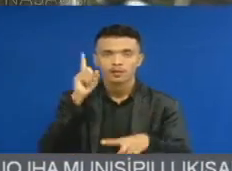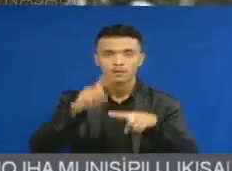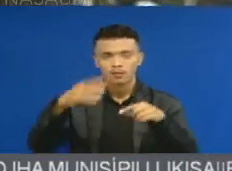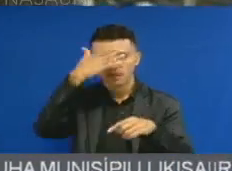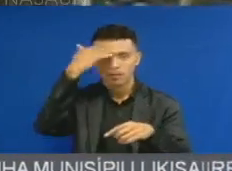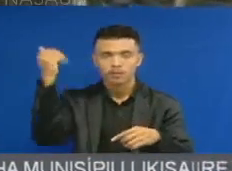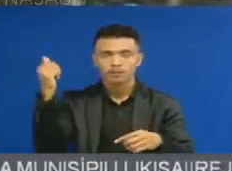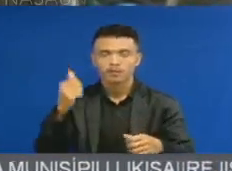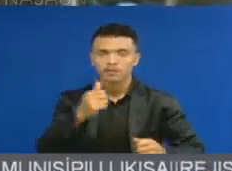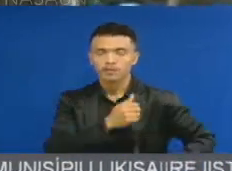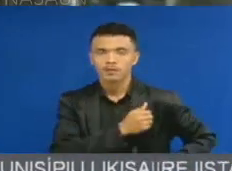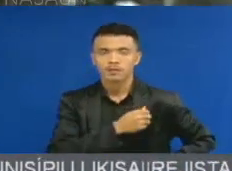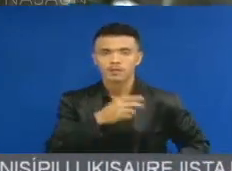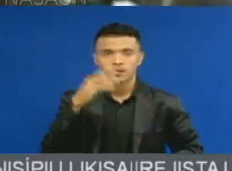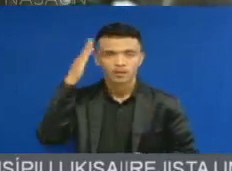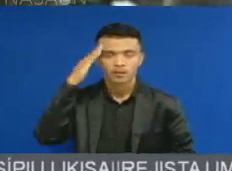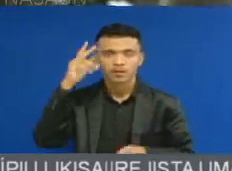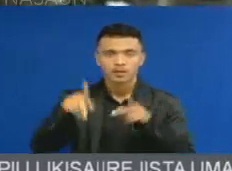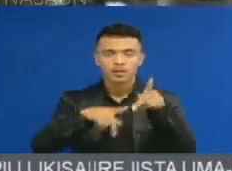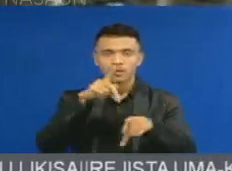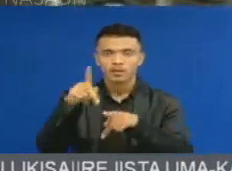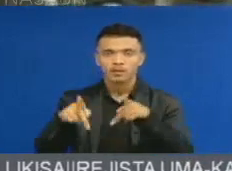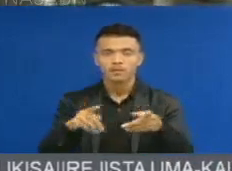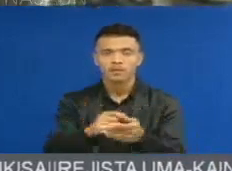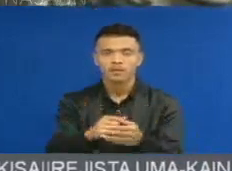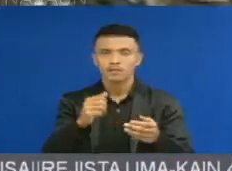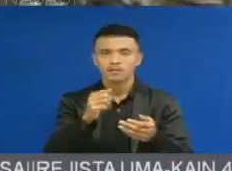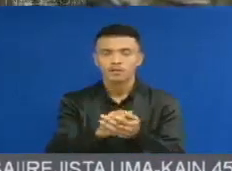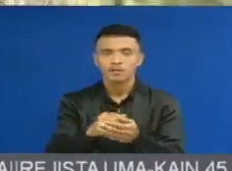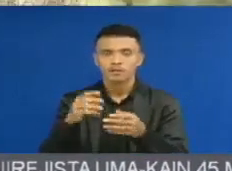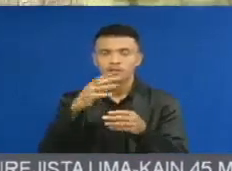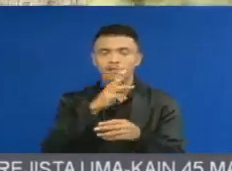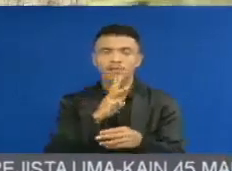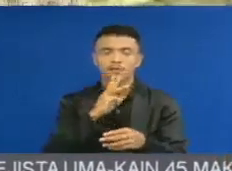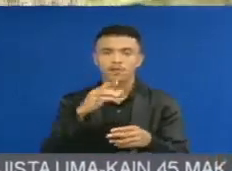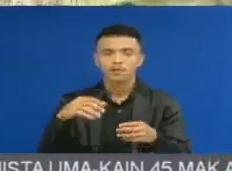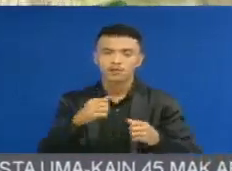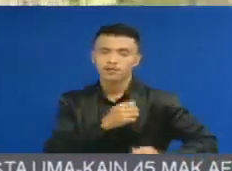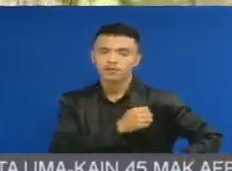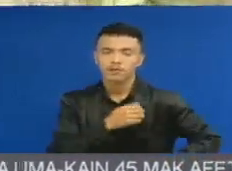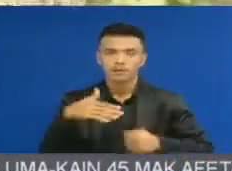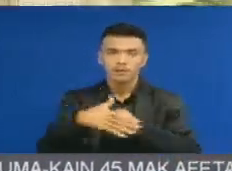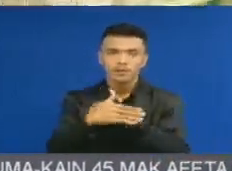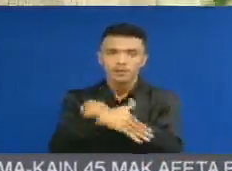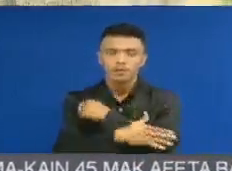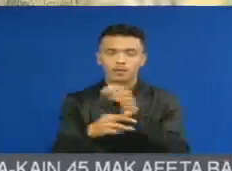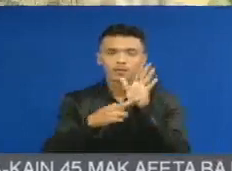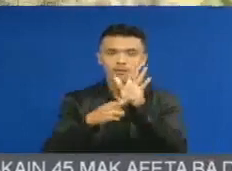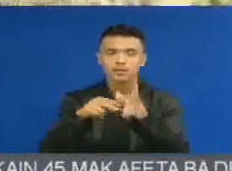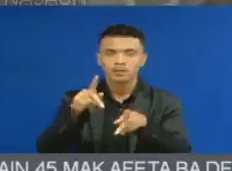dia ideologia baka. Povo no derbe. No Valentino baka ikan. Ideologia ne representa povo Timor